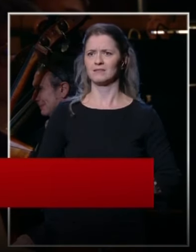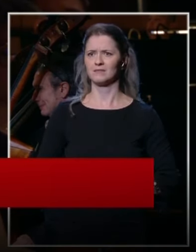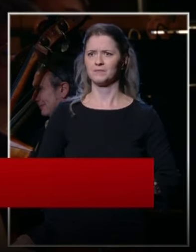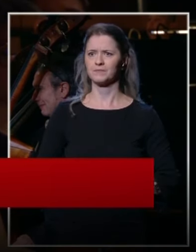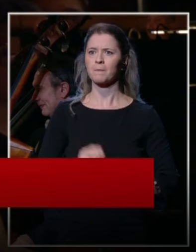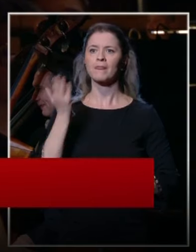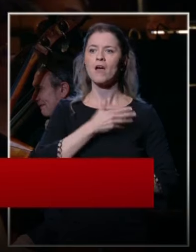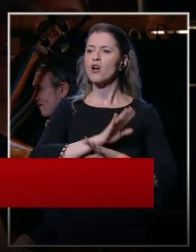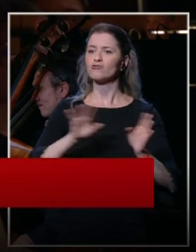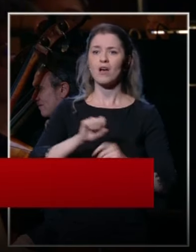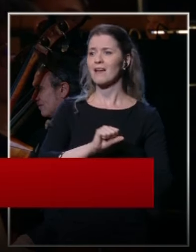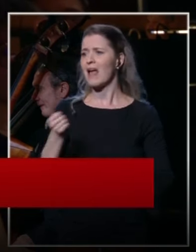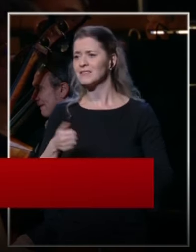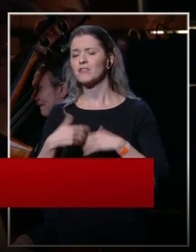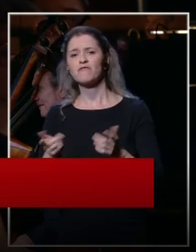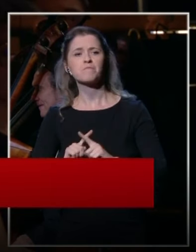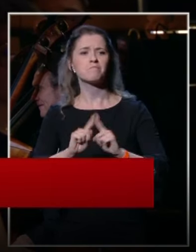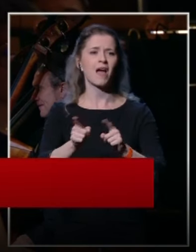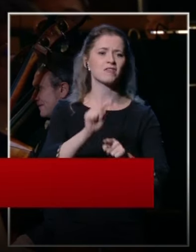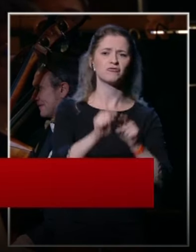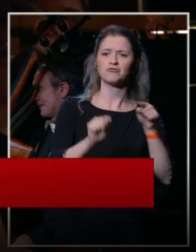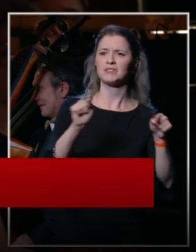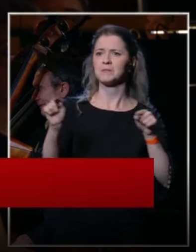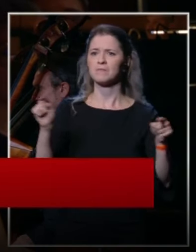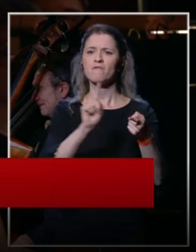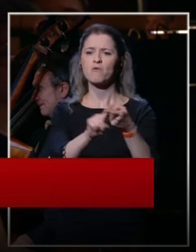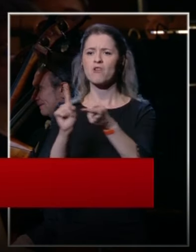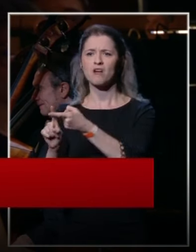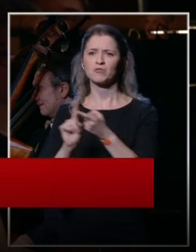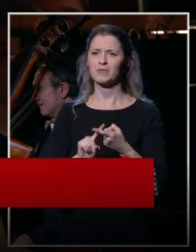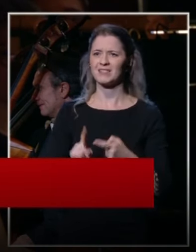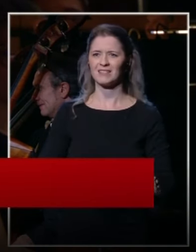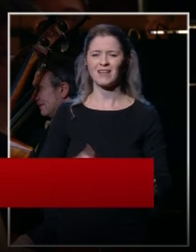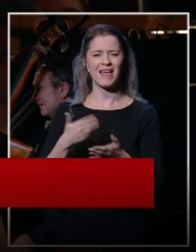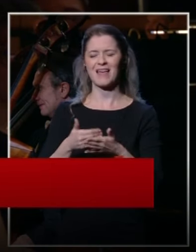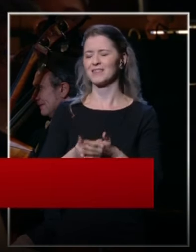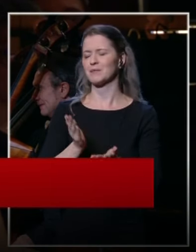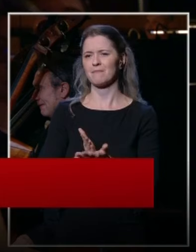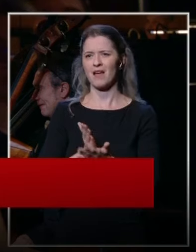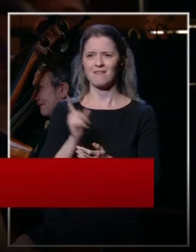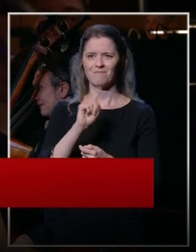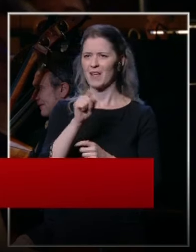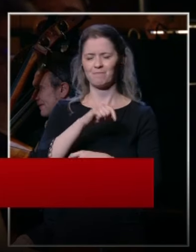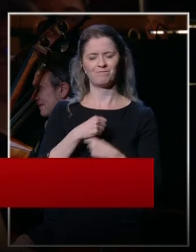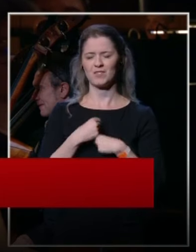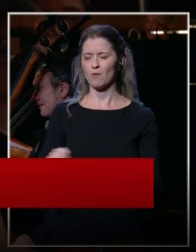csak egyikünkre vagy másikunkra vonatkozna, azt már nem nevezhetnénk